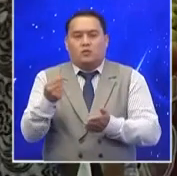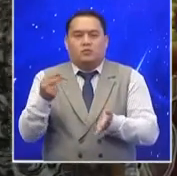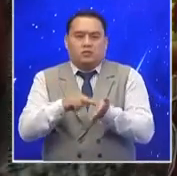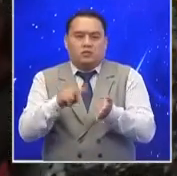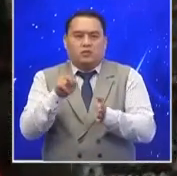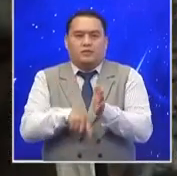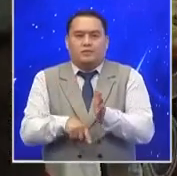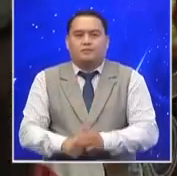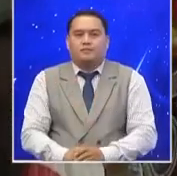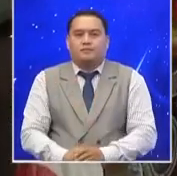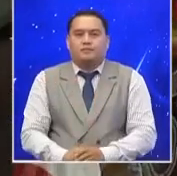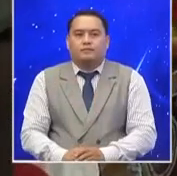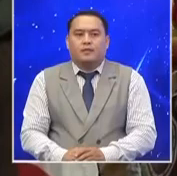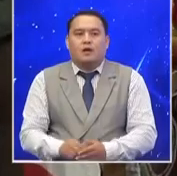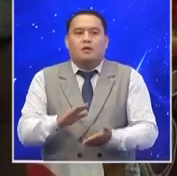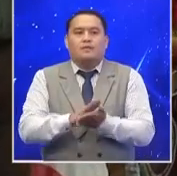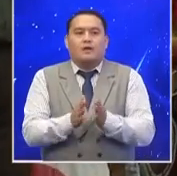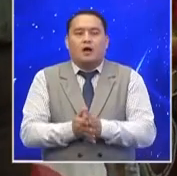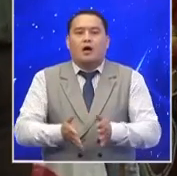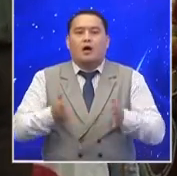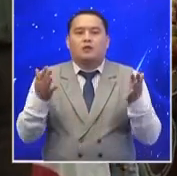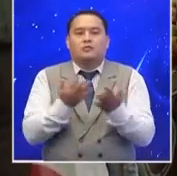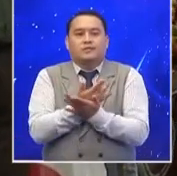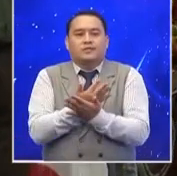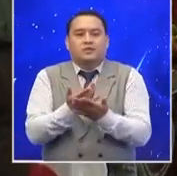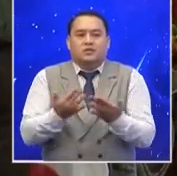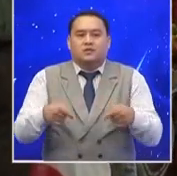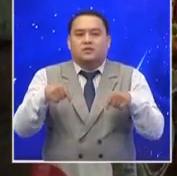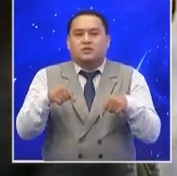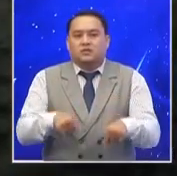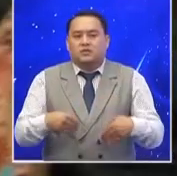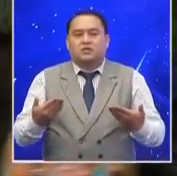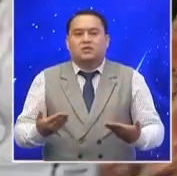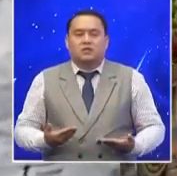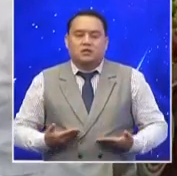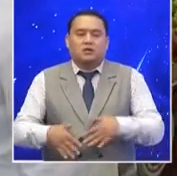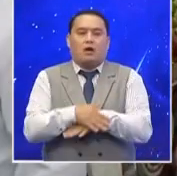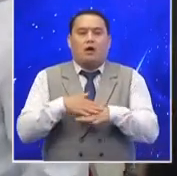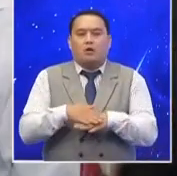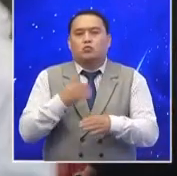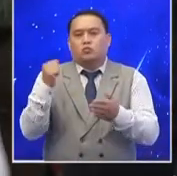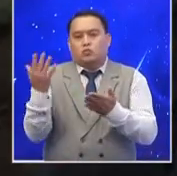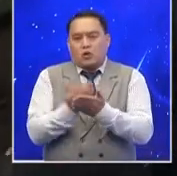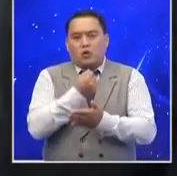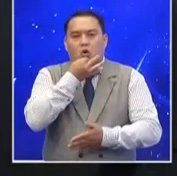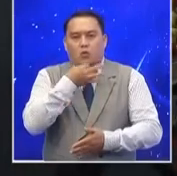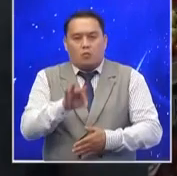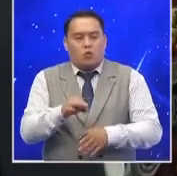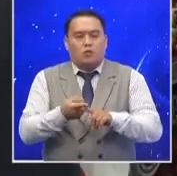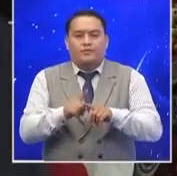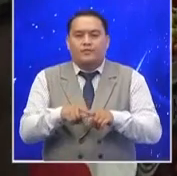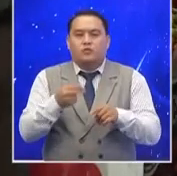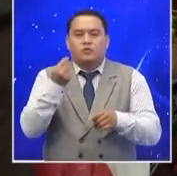цене. Привлекательность ярмарки заключается в огромном ассортименте. Здесь жители столицы могут найти продукты на любой вкус и